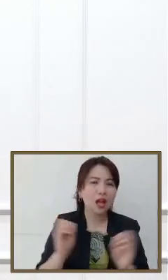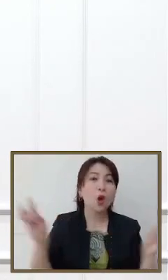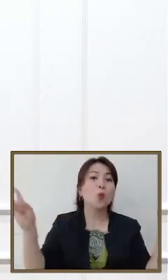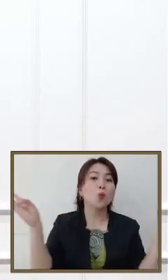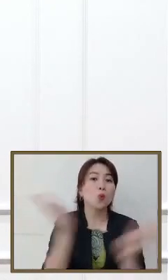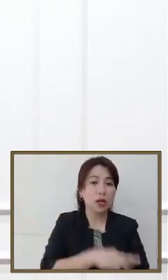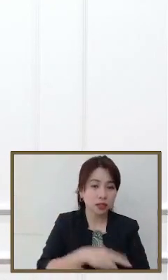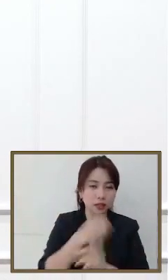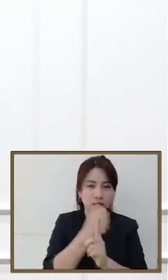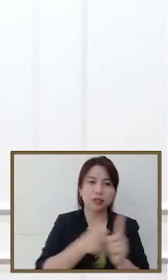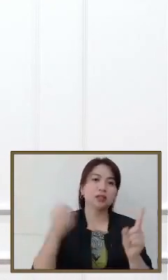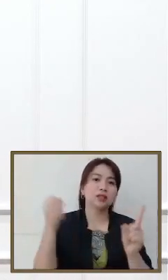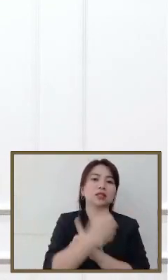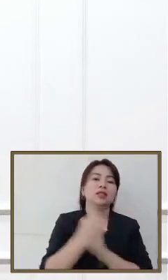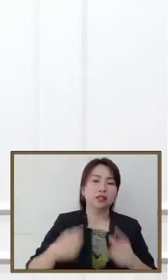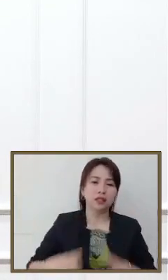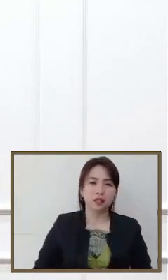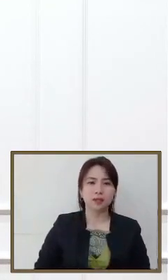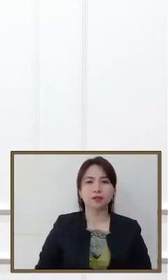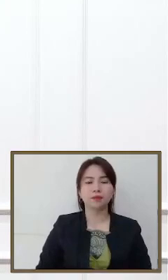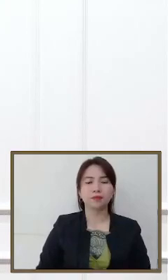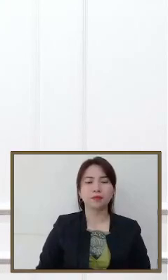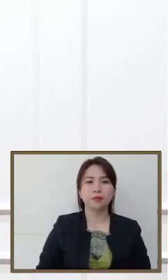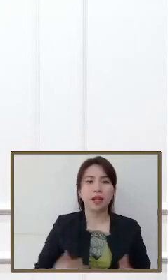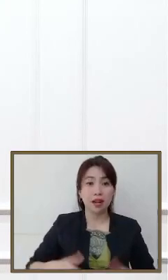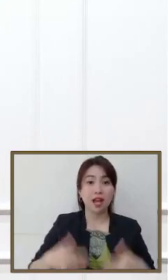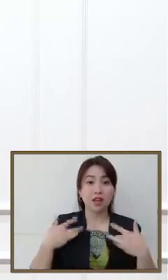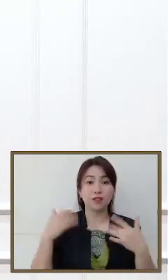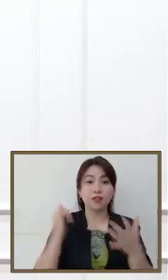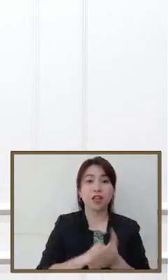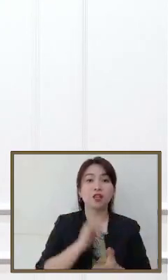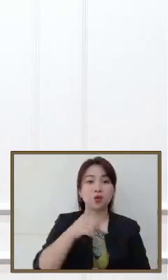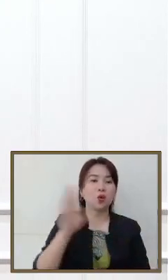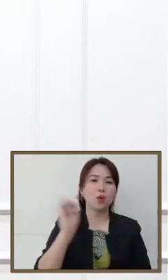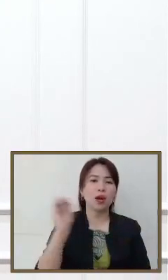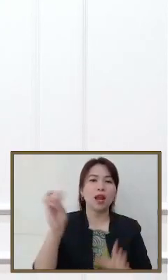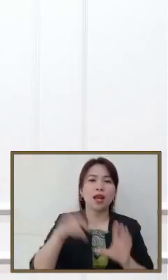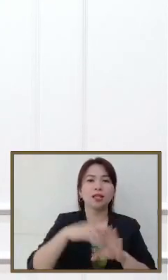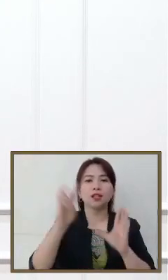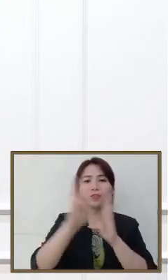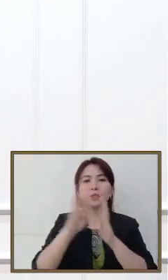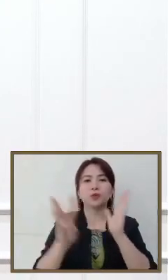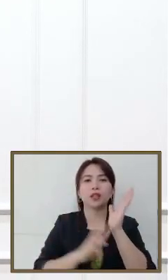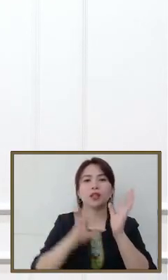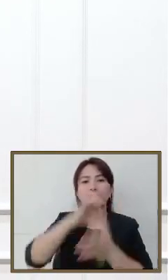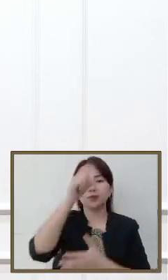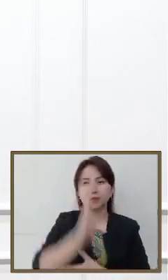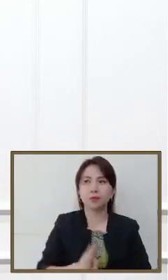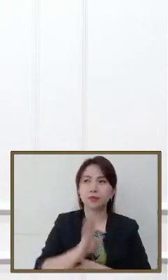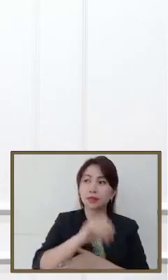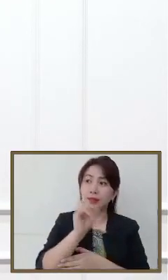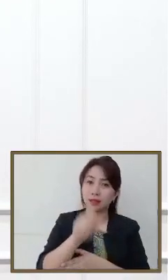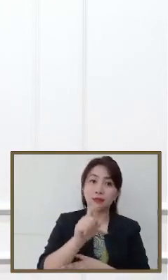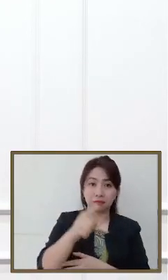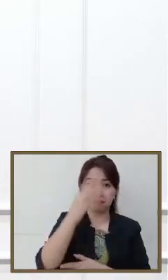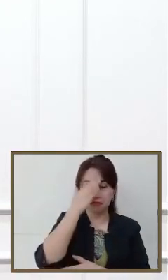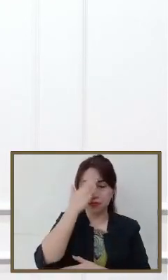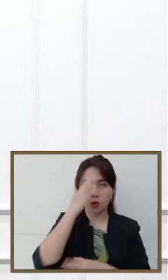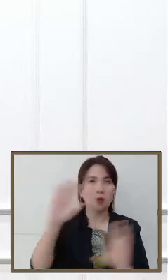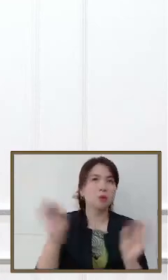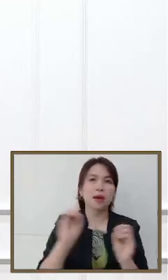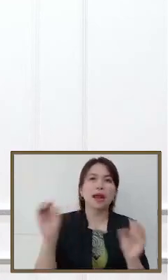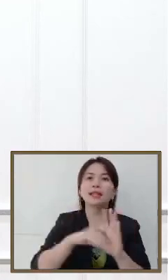pinakaworst na kalagayan kundi ang kalagayan o pamumuhay na alam mong wala ka sa will ng panginoon Amen Alam mong wala ka sa will